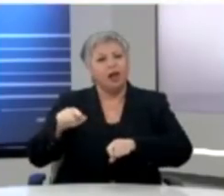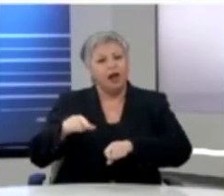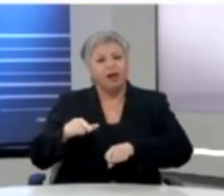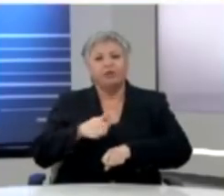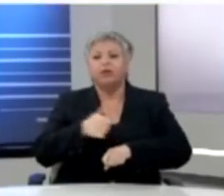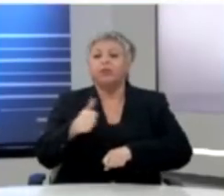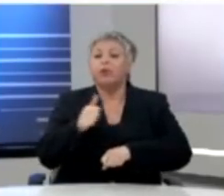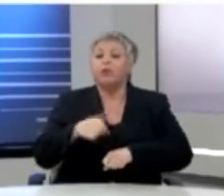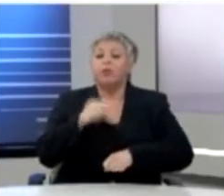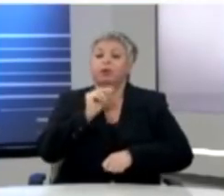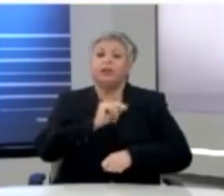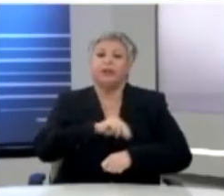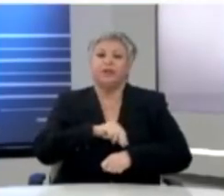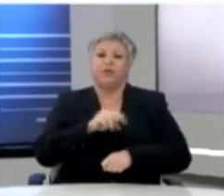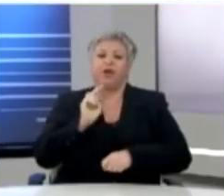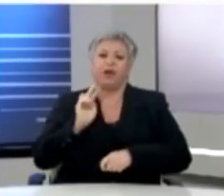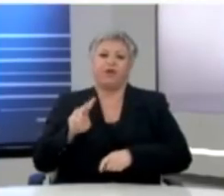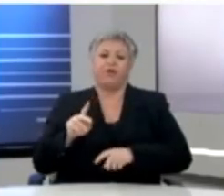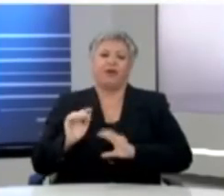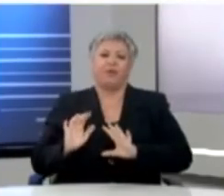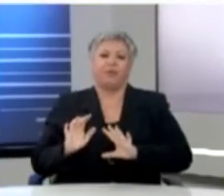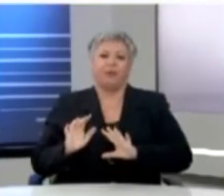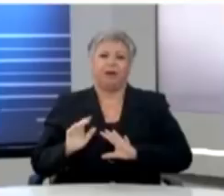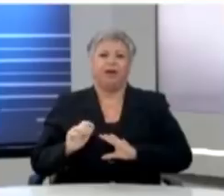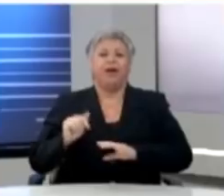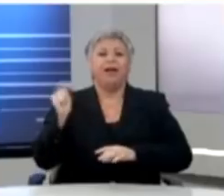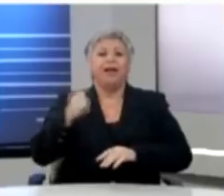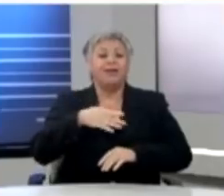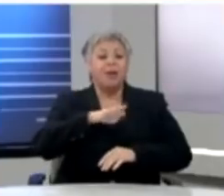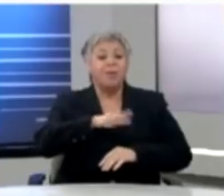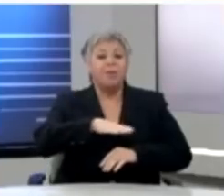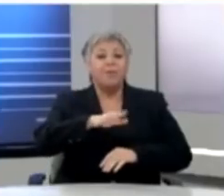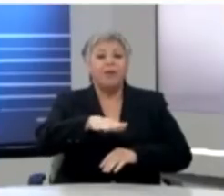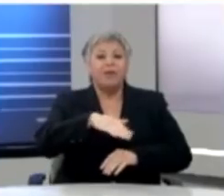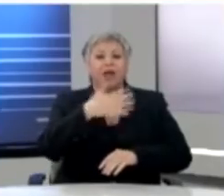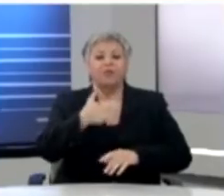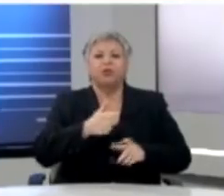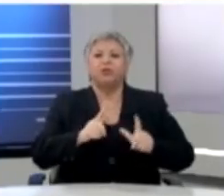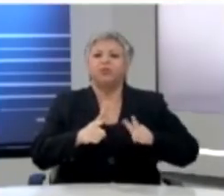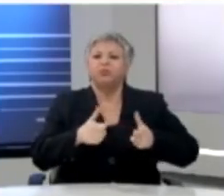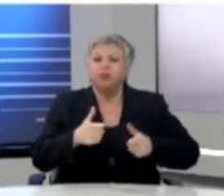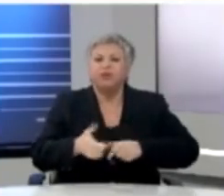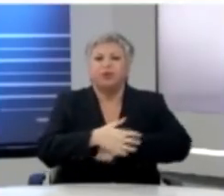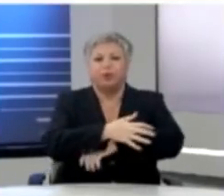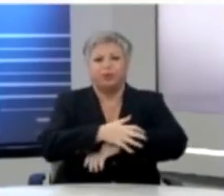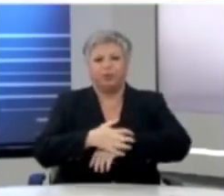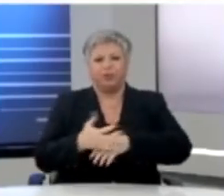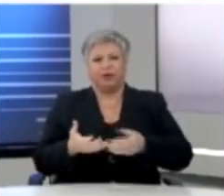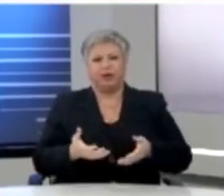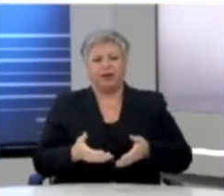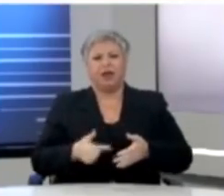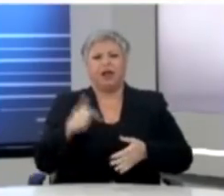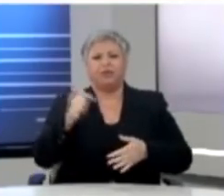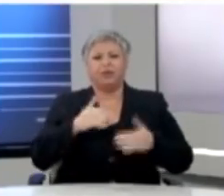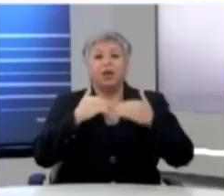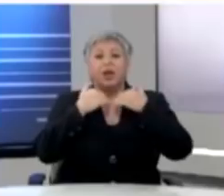η ικανοποίηση των αναγκών και τα συμφέροντα των παιδιών των λαϊκών οικογενειών που σπουδάζουν δεν μπορούν να